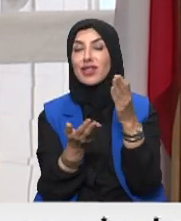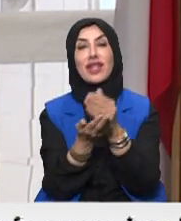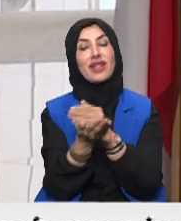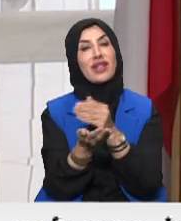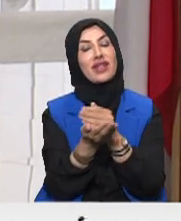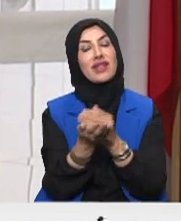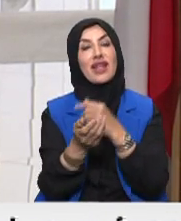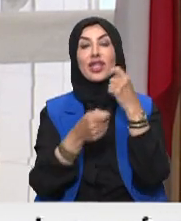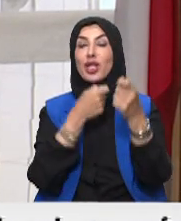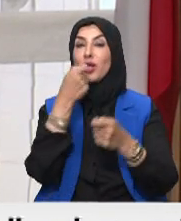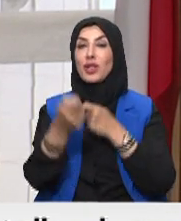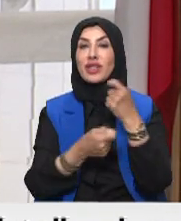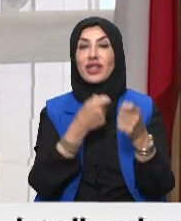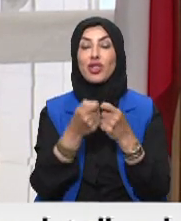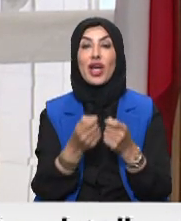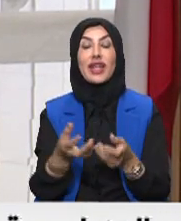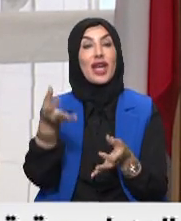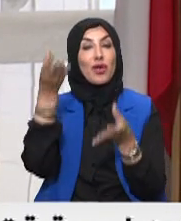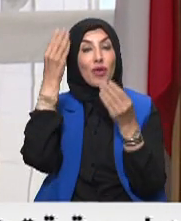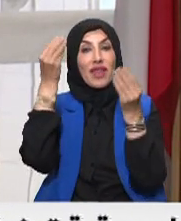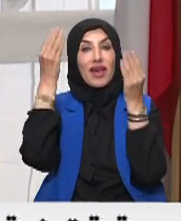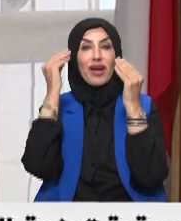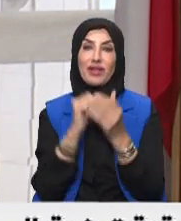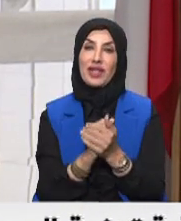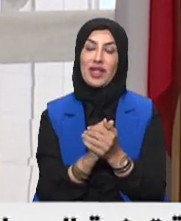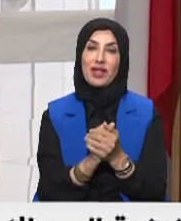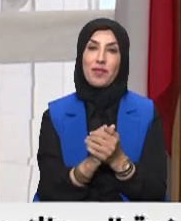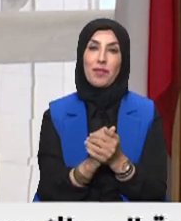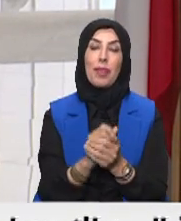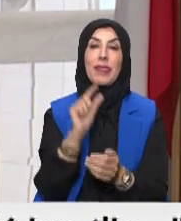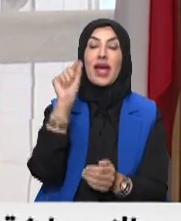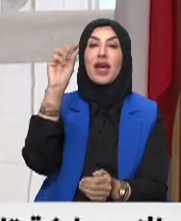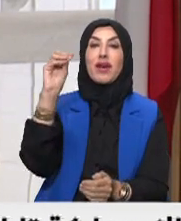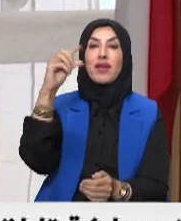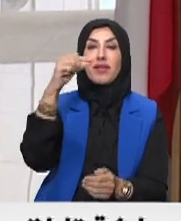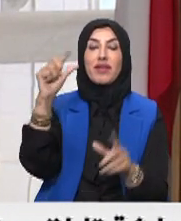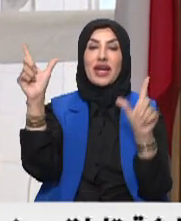وتجاريا وثقافيا فهد التركي قناه الاخبار